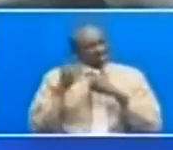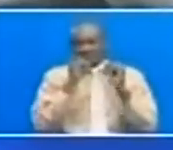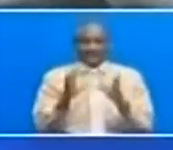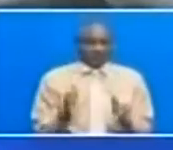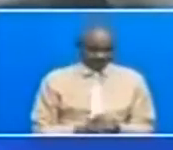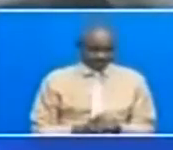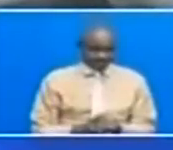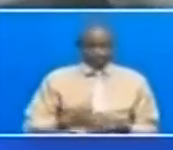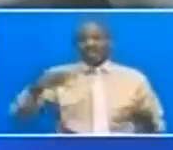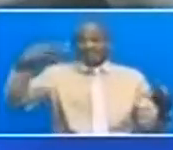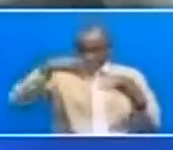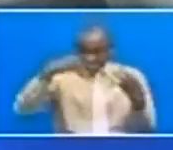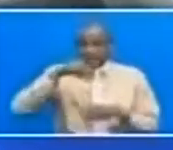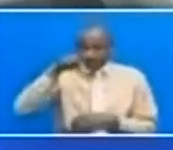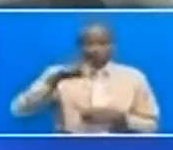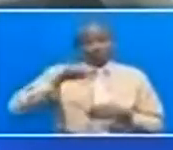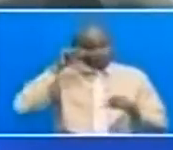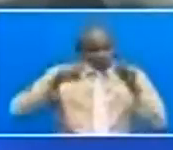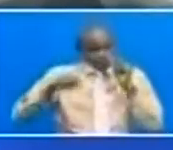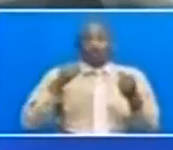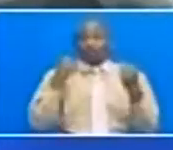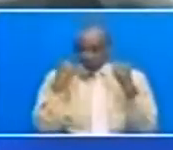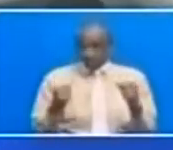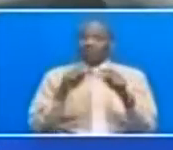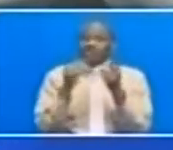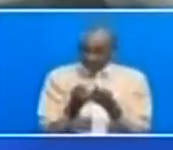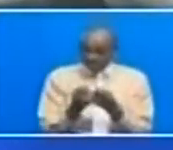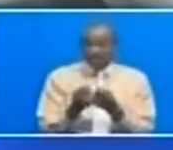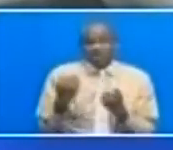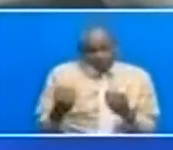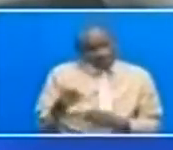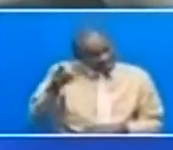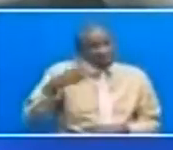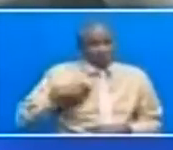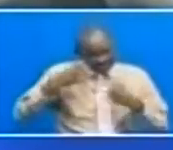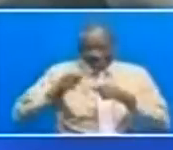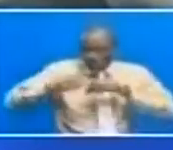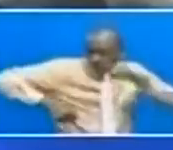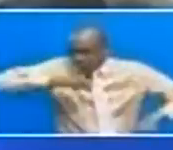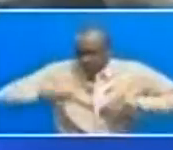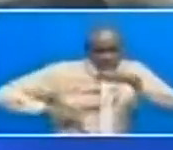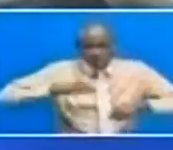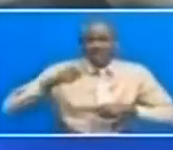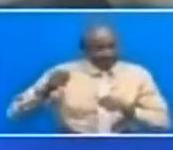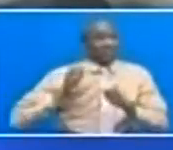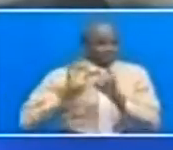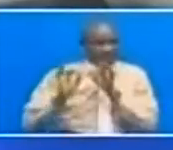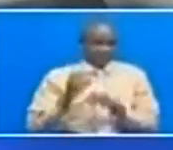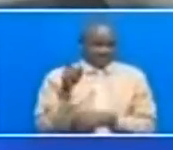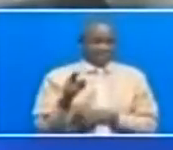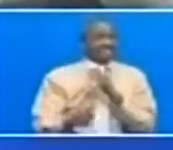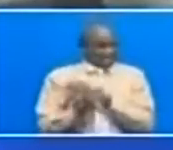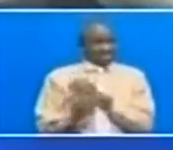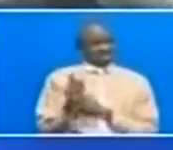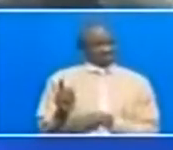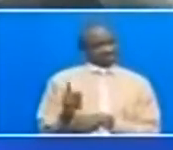Federation imechagua vijana wenye wako kweli wako strong. Ni vijana hata mimi nimekikimbizana nao siku hizi, naona kweli hayo, nisipojichunga hawa vijana wako hatari,